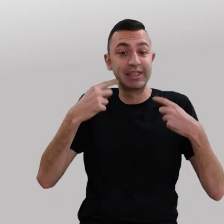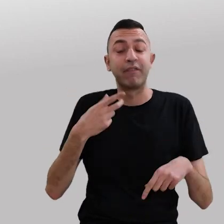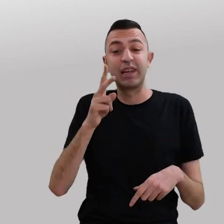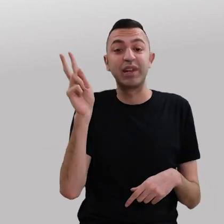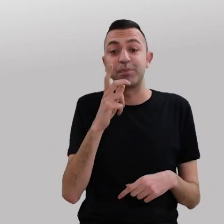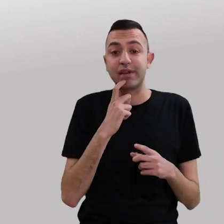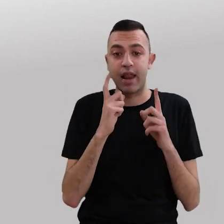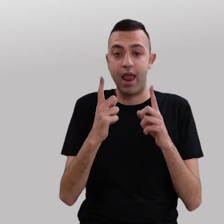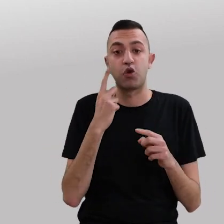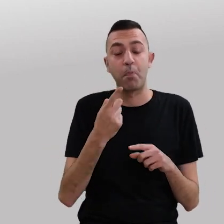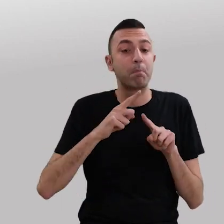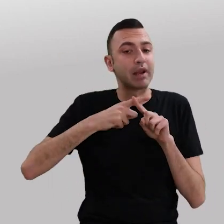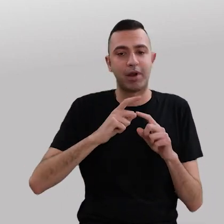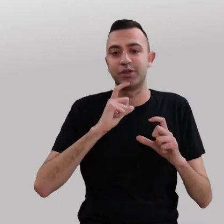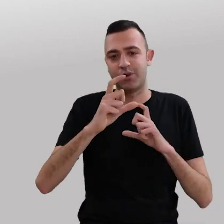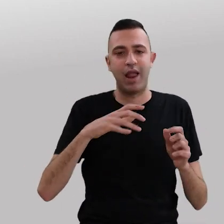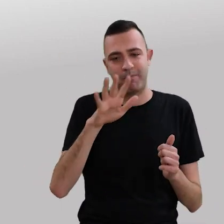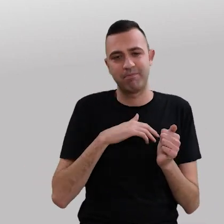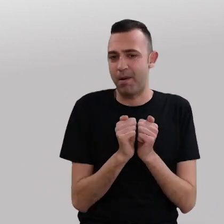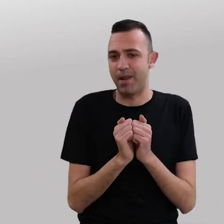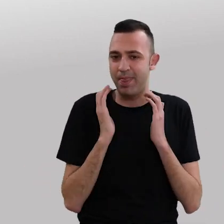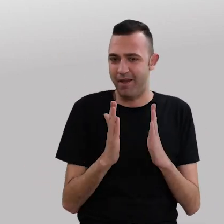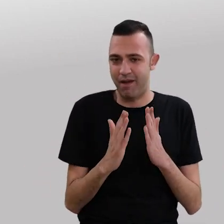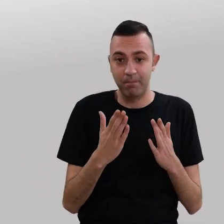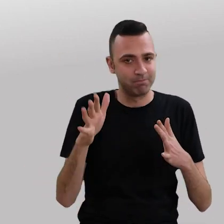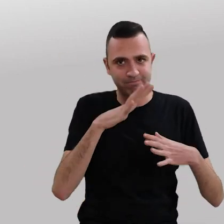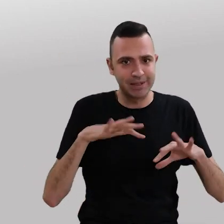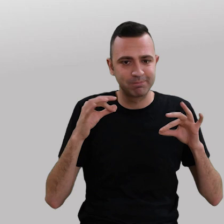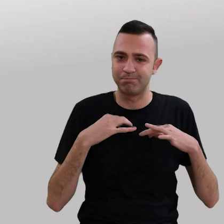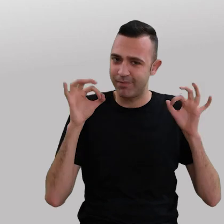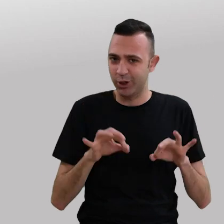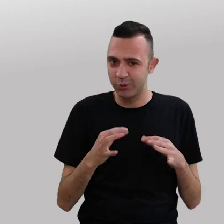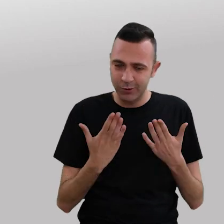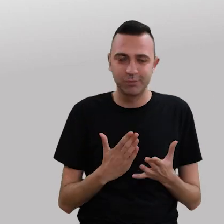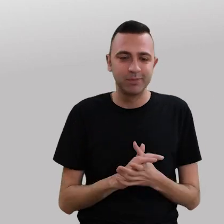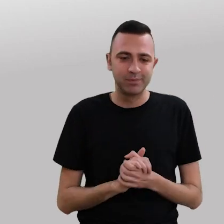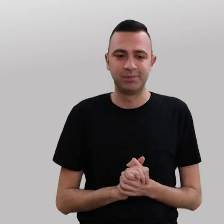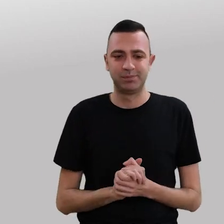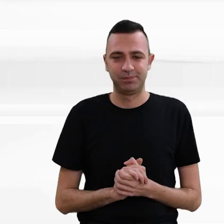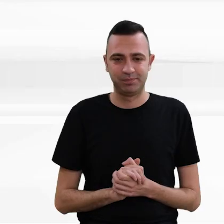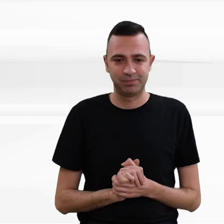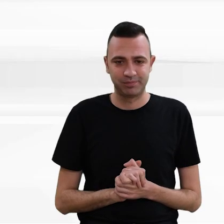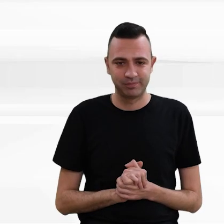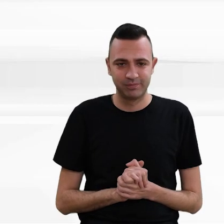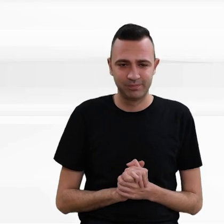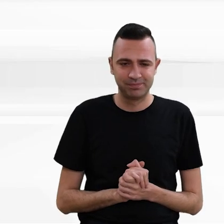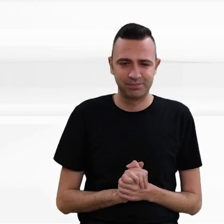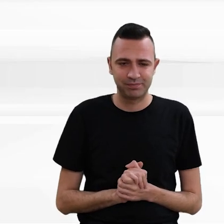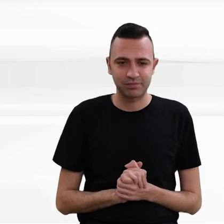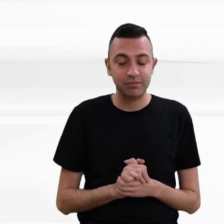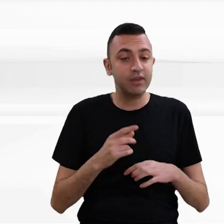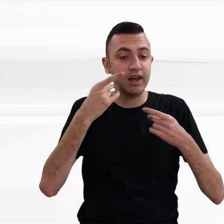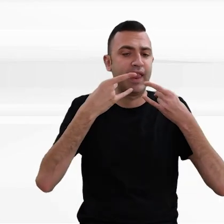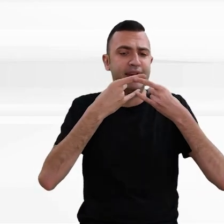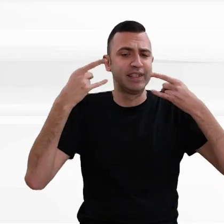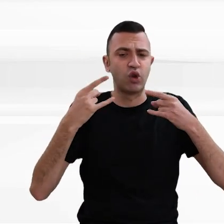2020 yılına ait matematik soruları çözümüne devam edeceğiz hadi Hazırsanız başlayalım abone ol